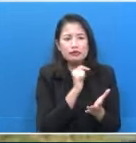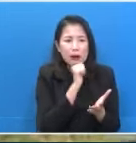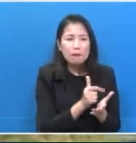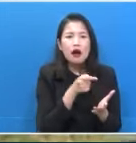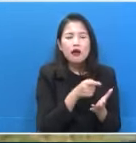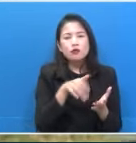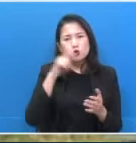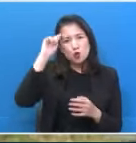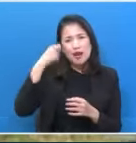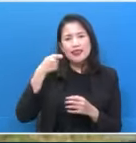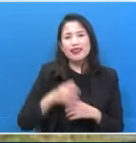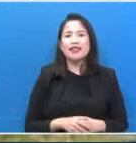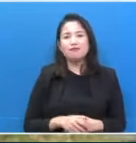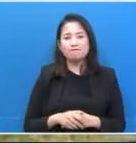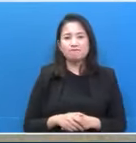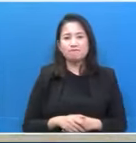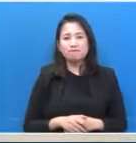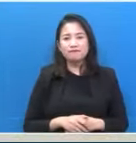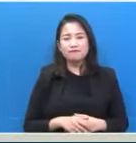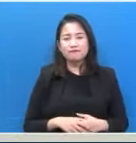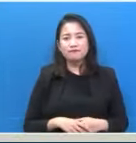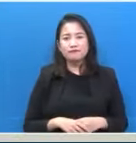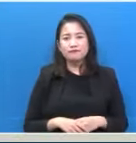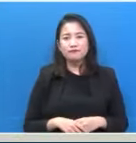istana bersama saya, Friska Clarissa.